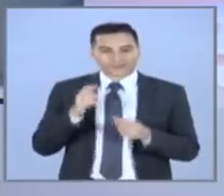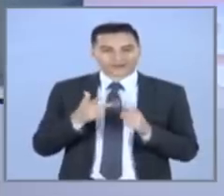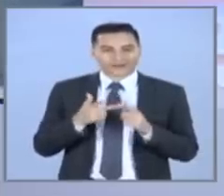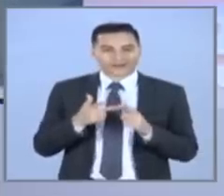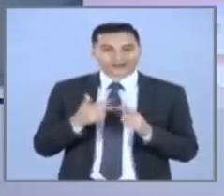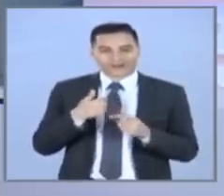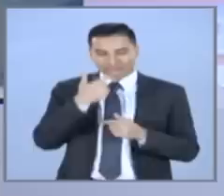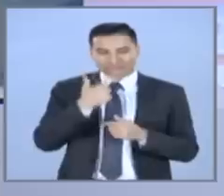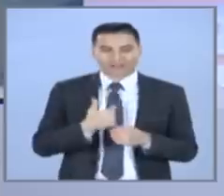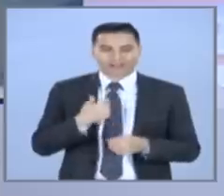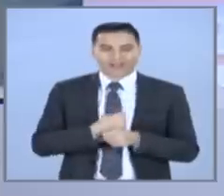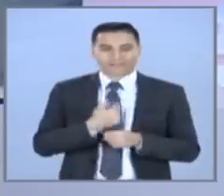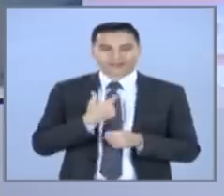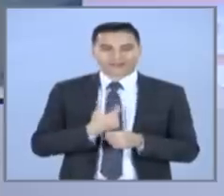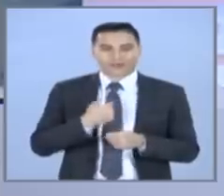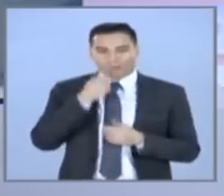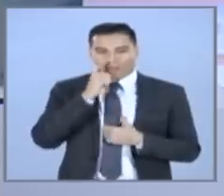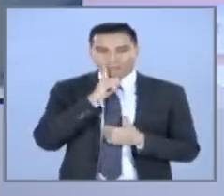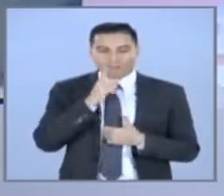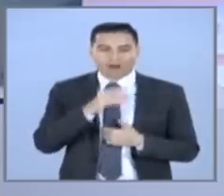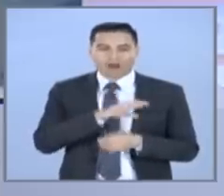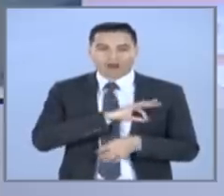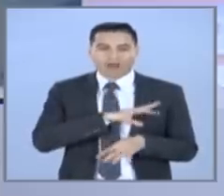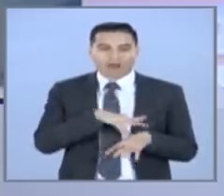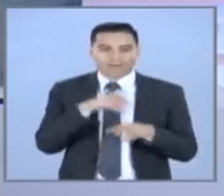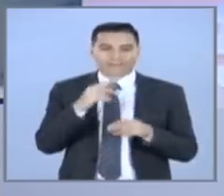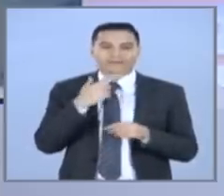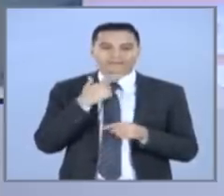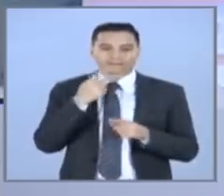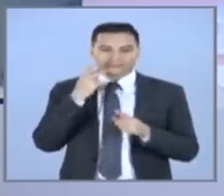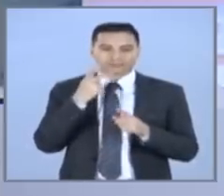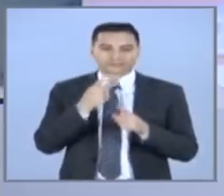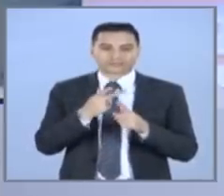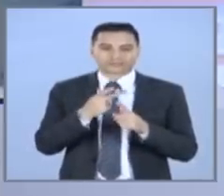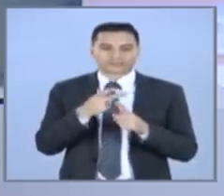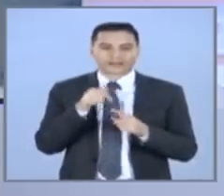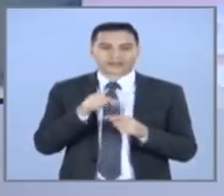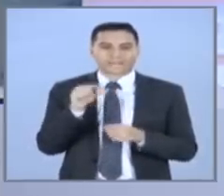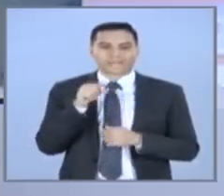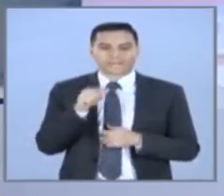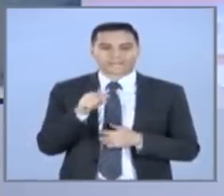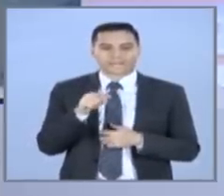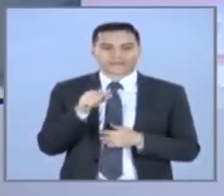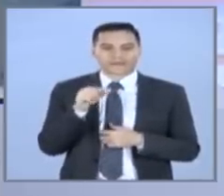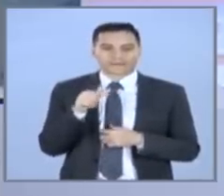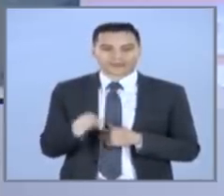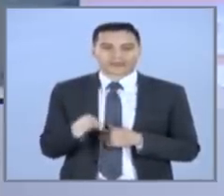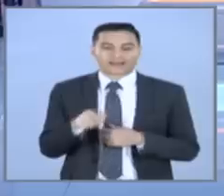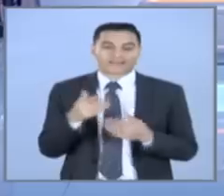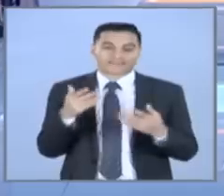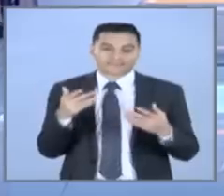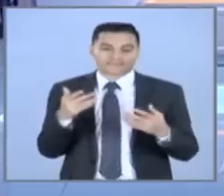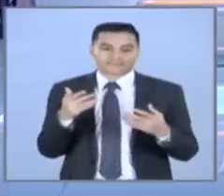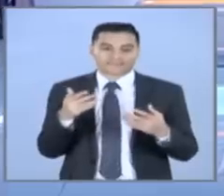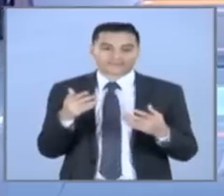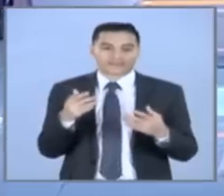اخير خاص لي انا شويه ان والدي ووالدتي الله يرحمهم الله. كانوا متابعين جيدين جدا جدا حلقه بحلقه للبرنامج، كانوا بيتفرجوا